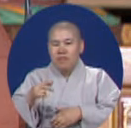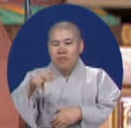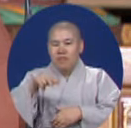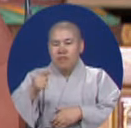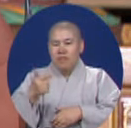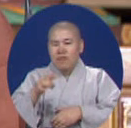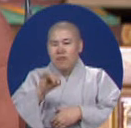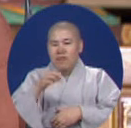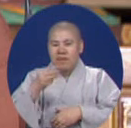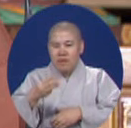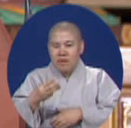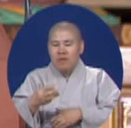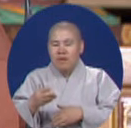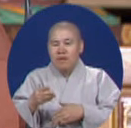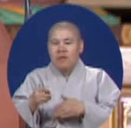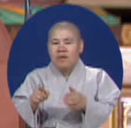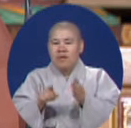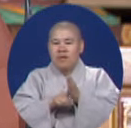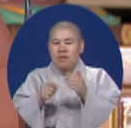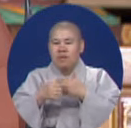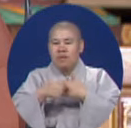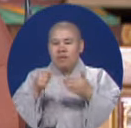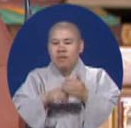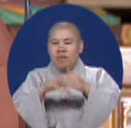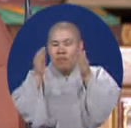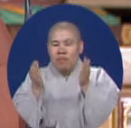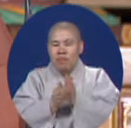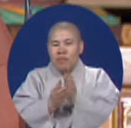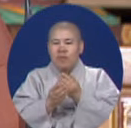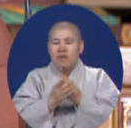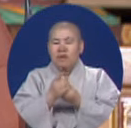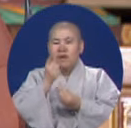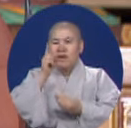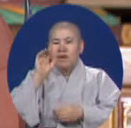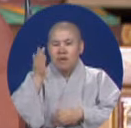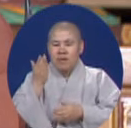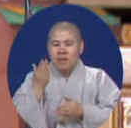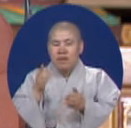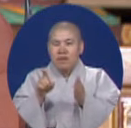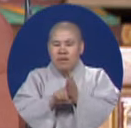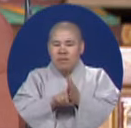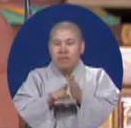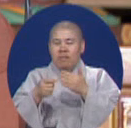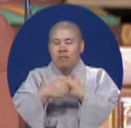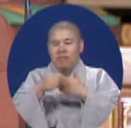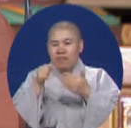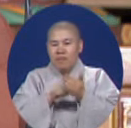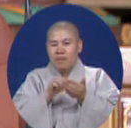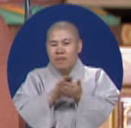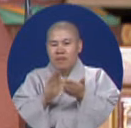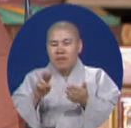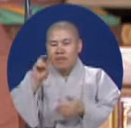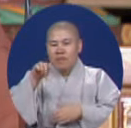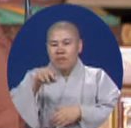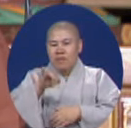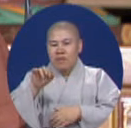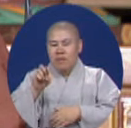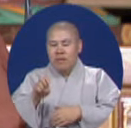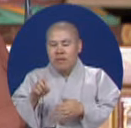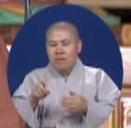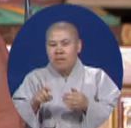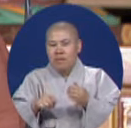전일신심이다. 온전히 하나가 된 신심이에요. 이게 무심합도예요. 그런데 이 무심이라는 게